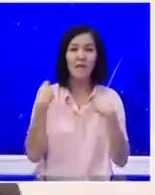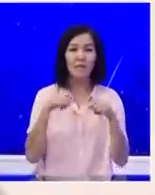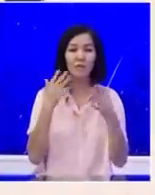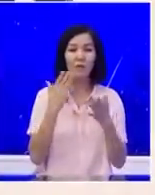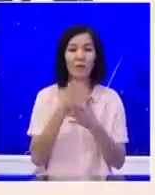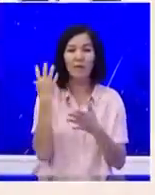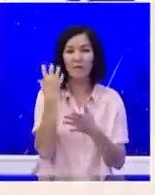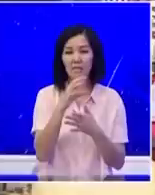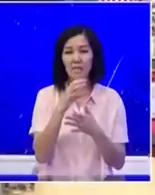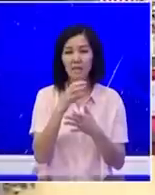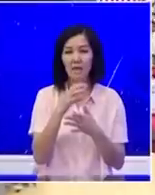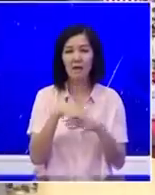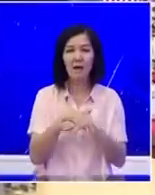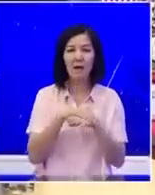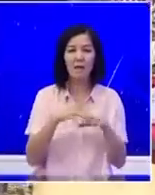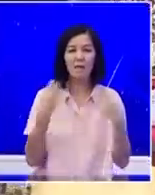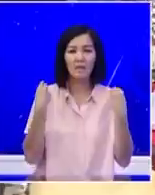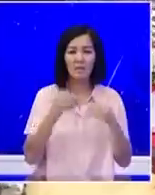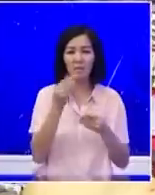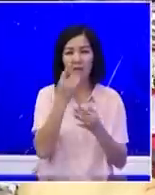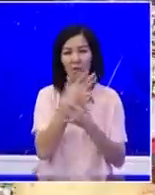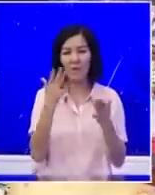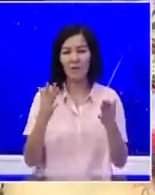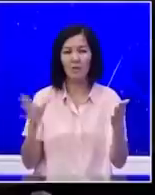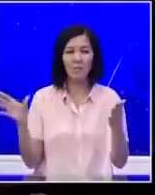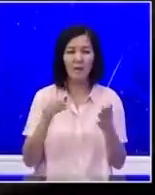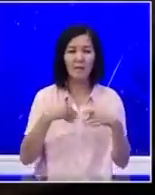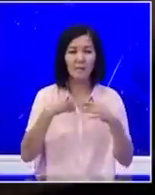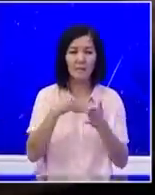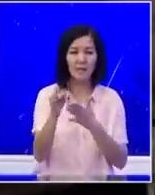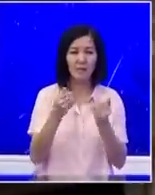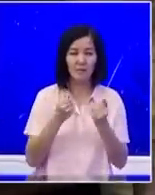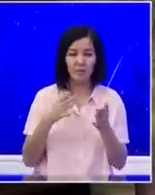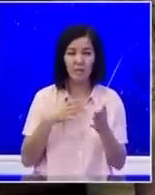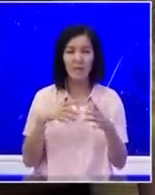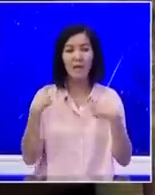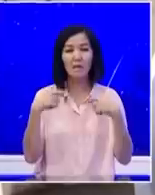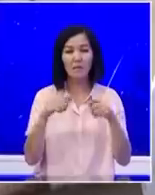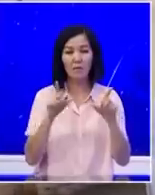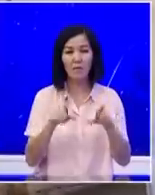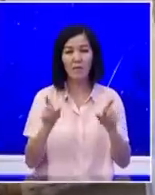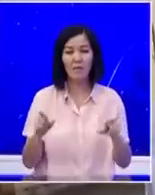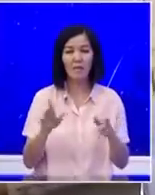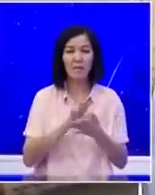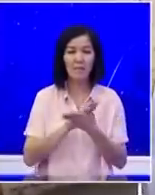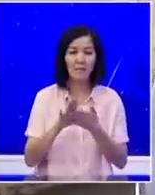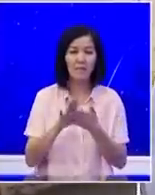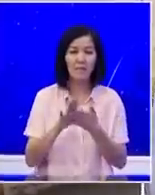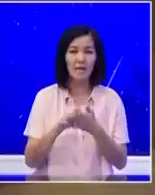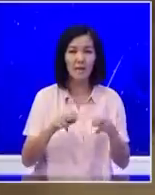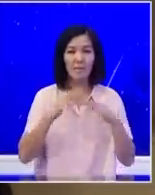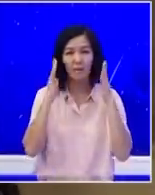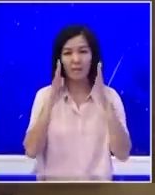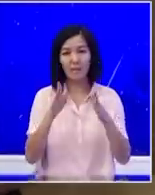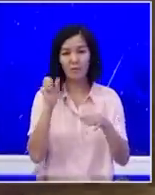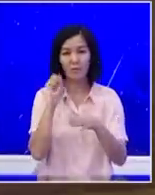райының аптап ыстығына қарамай халық кешек азық-түліктерін түгендеп жатыр. Тексеру тобы саудагерлерге санитарлық тазалық жұмыстарына баса назар